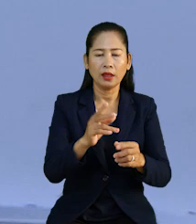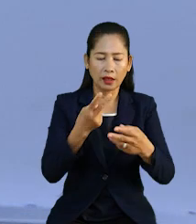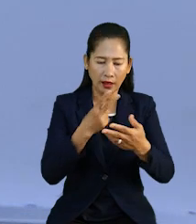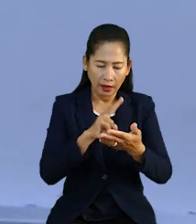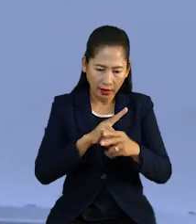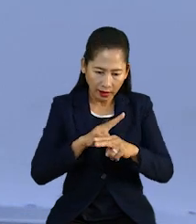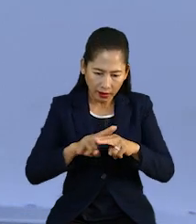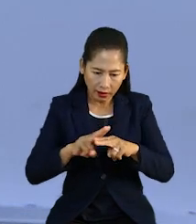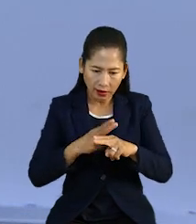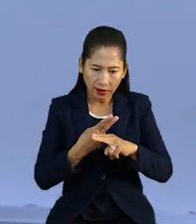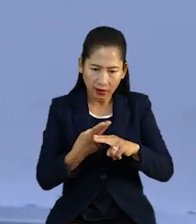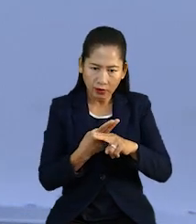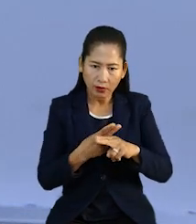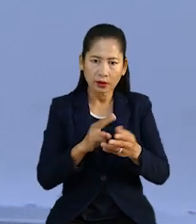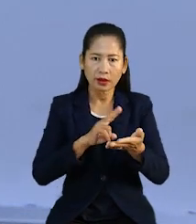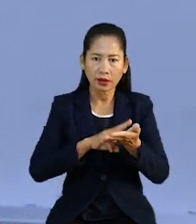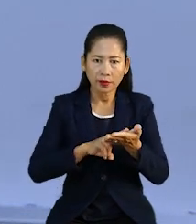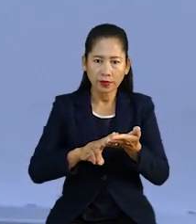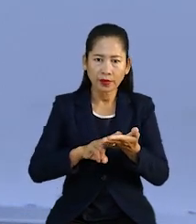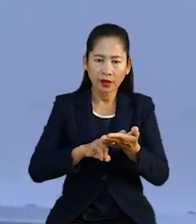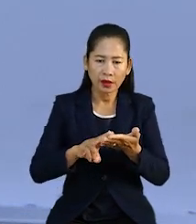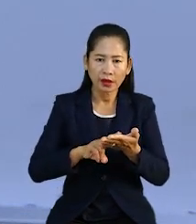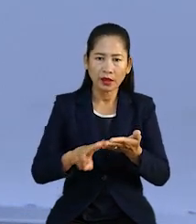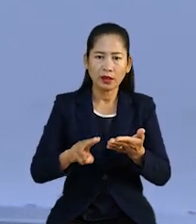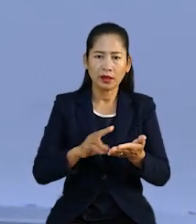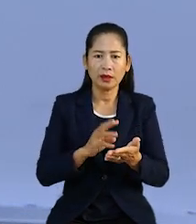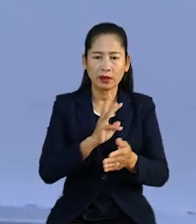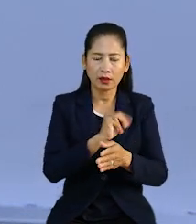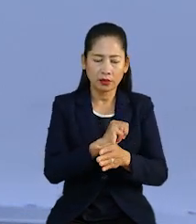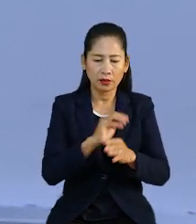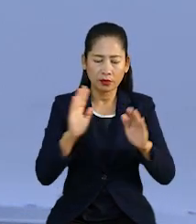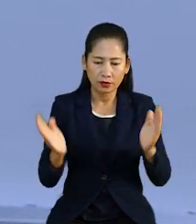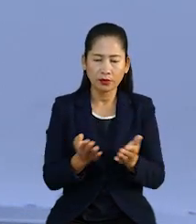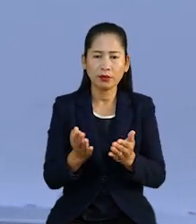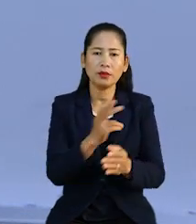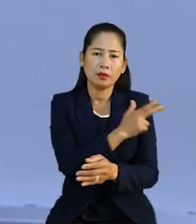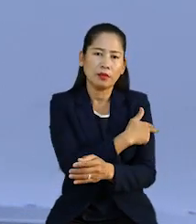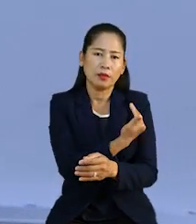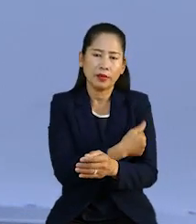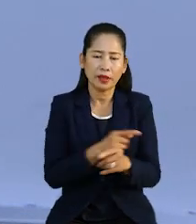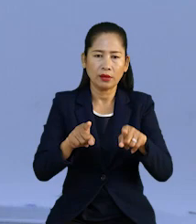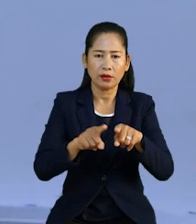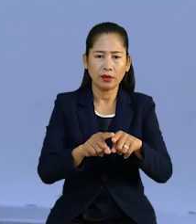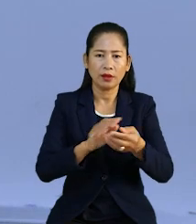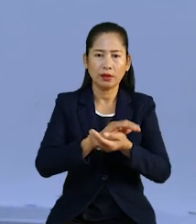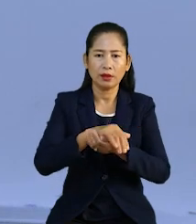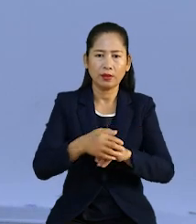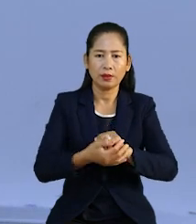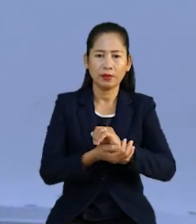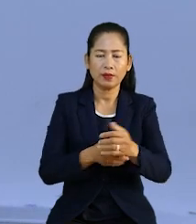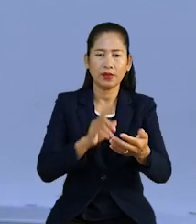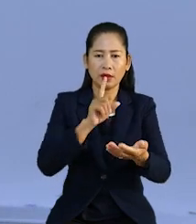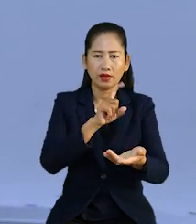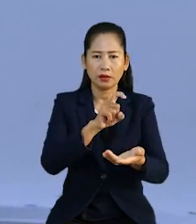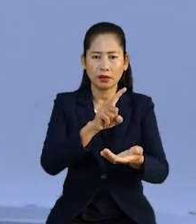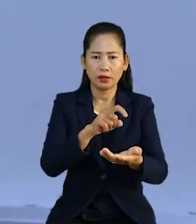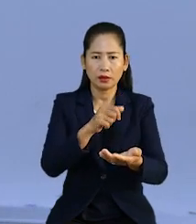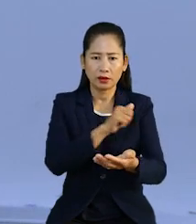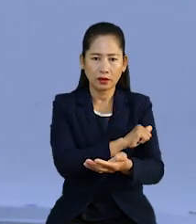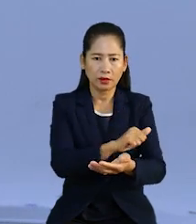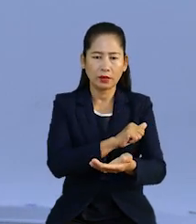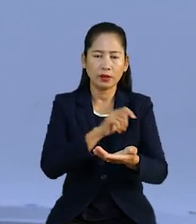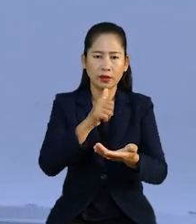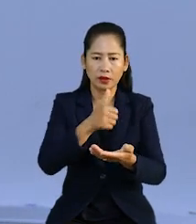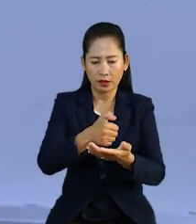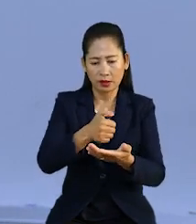ạ nụ vọt tam phút ả nà máy, nơi ca này nôm rồi bỏ cỏ xuồng sụp hạ phị bá, đồ chìa liền đầy nâng ạc cớ, tạ bú rưu